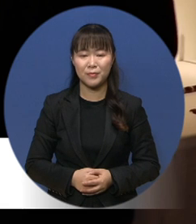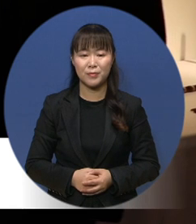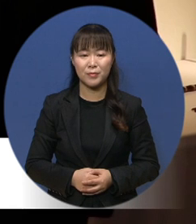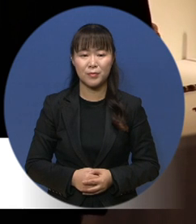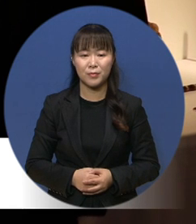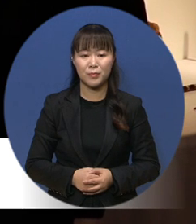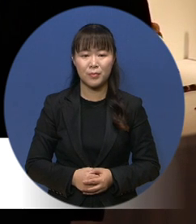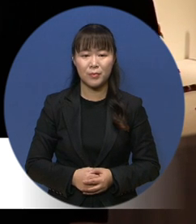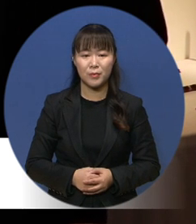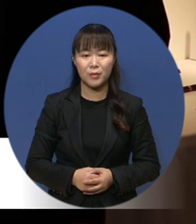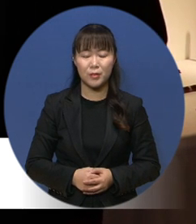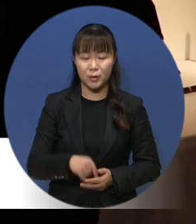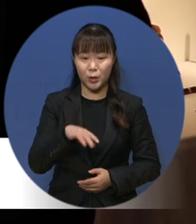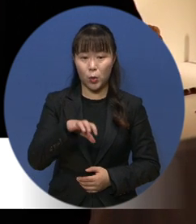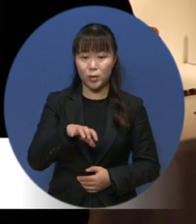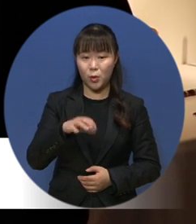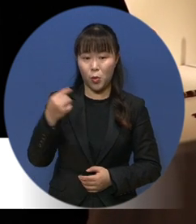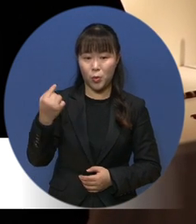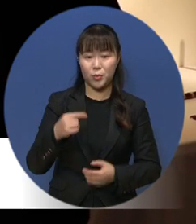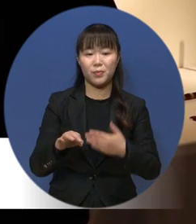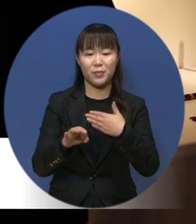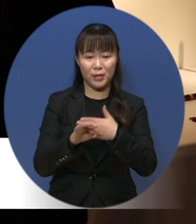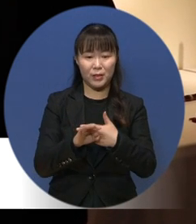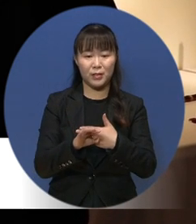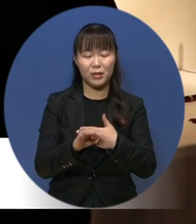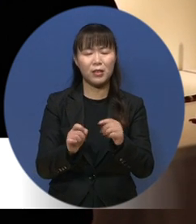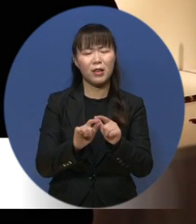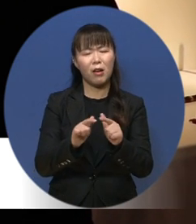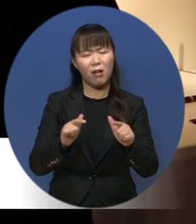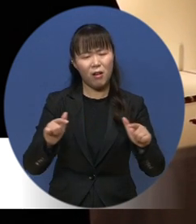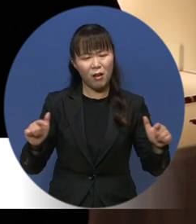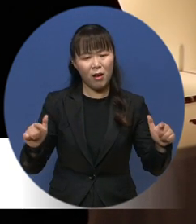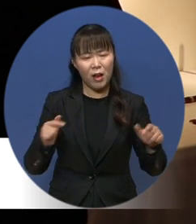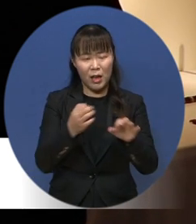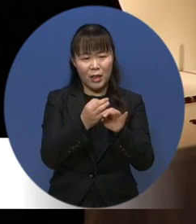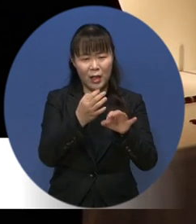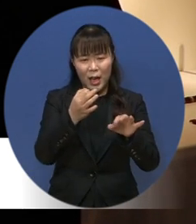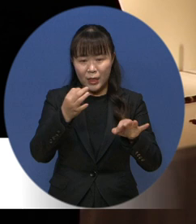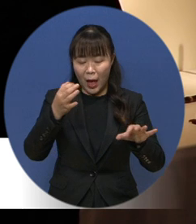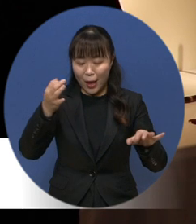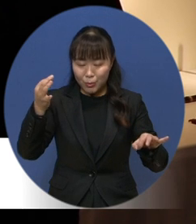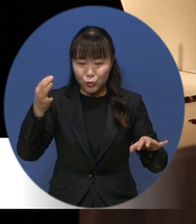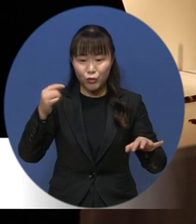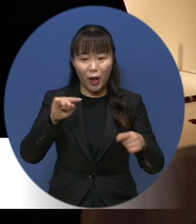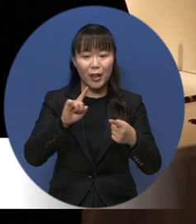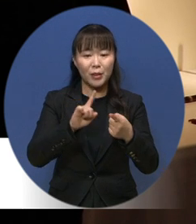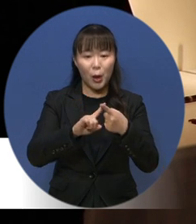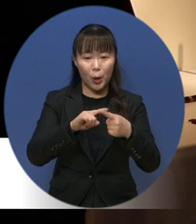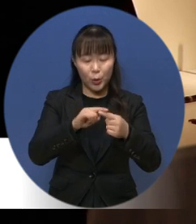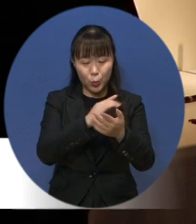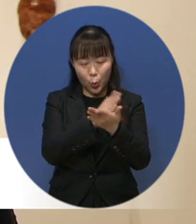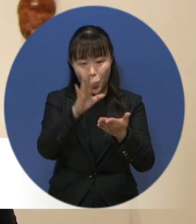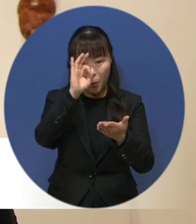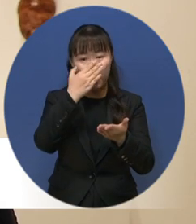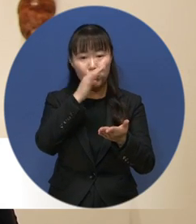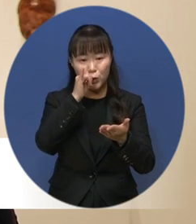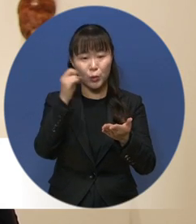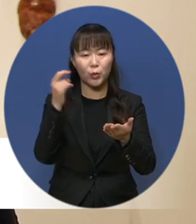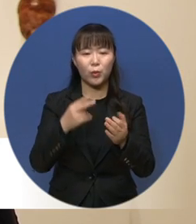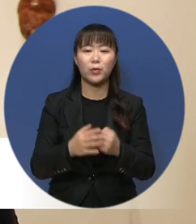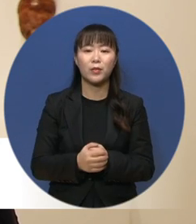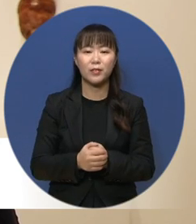여기 달빛 갤러리에 오시면은 여러 가지 다양한 대나무의 종류도 보실 수가 있고